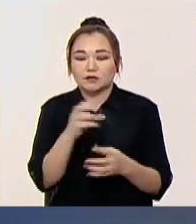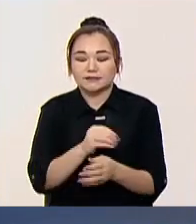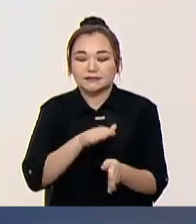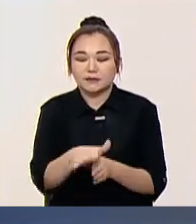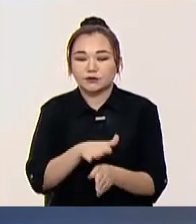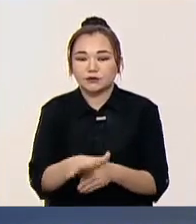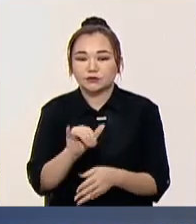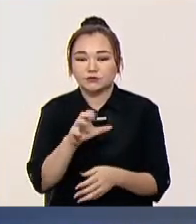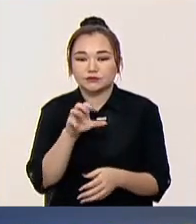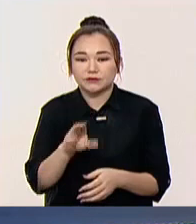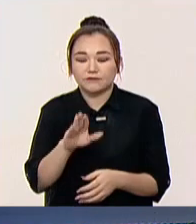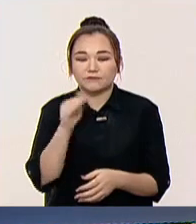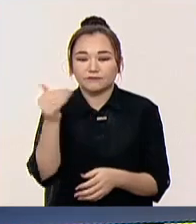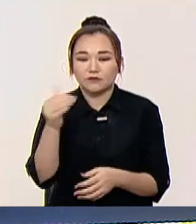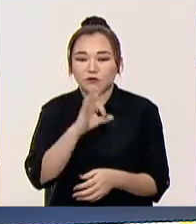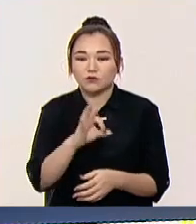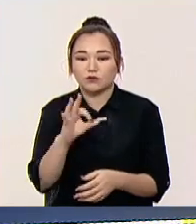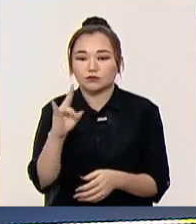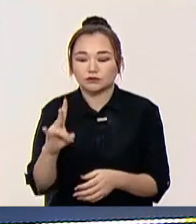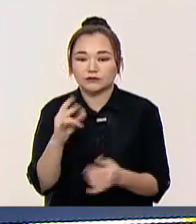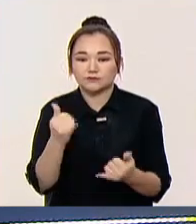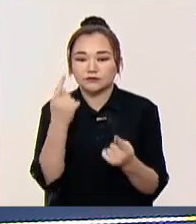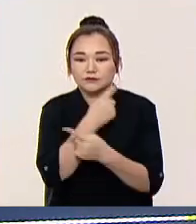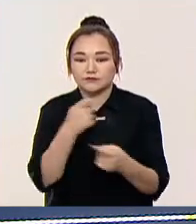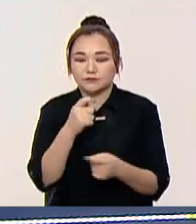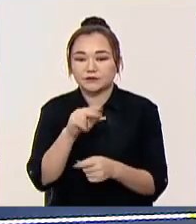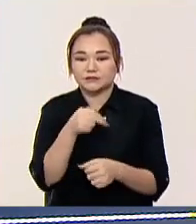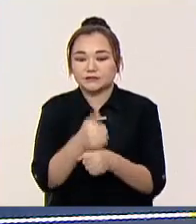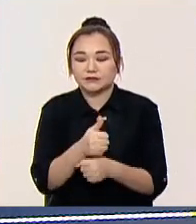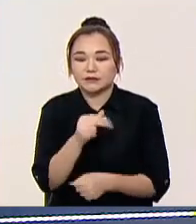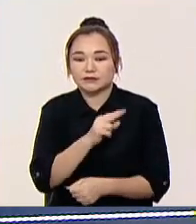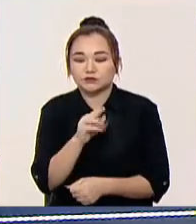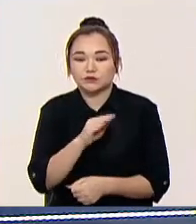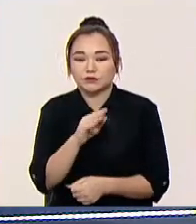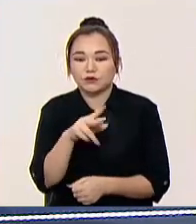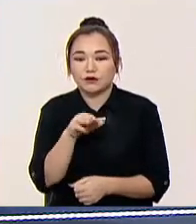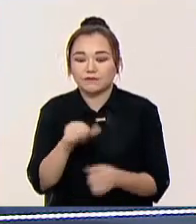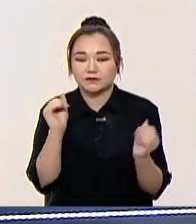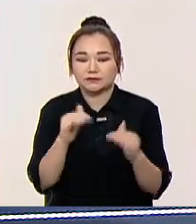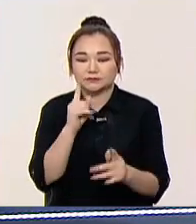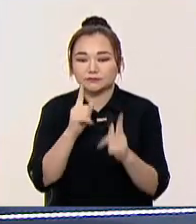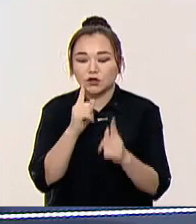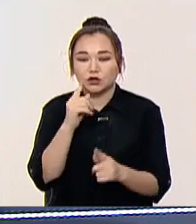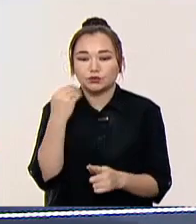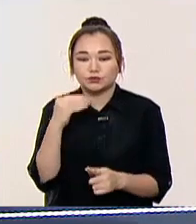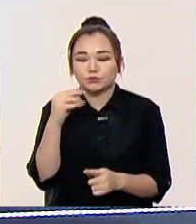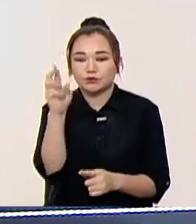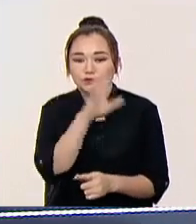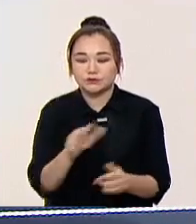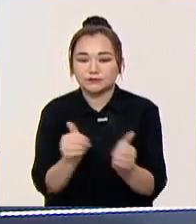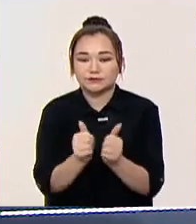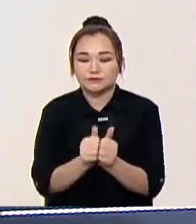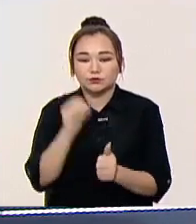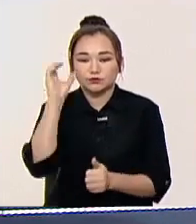соблюдение устава ООН заявил сегодня президент касым-жомарт токаев на саммите организации тюркских государств в